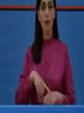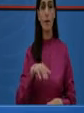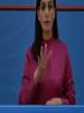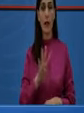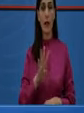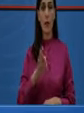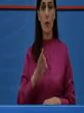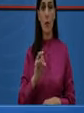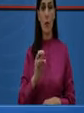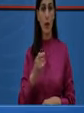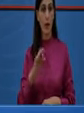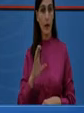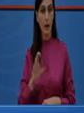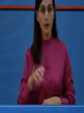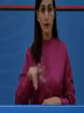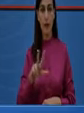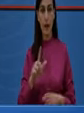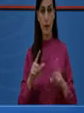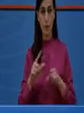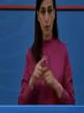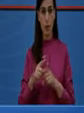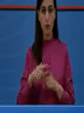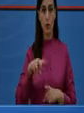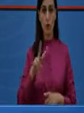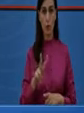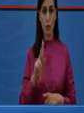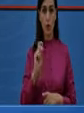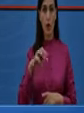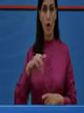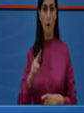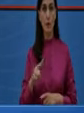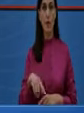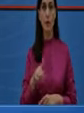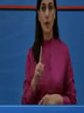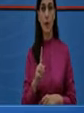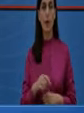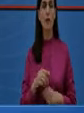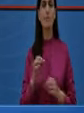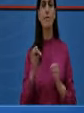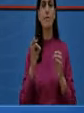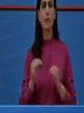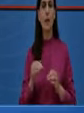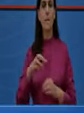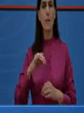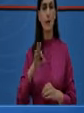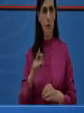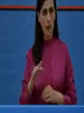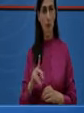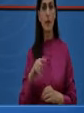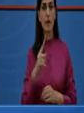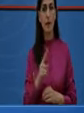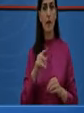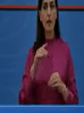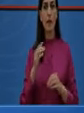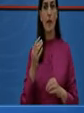Vlorë, 4 në Pogradec, 3 në Durrës, 2 në Kamës dhe nga një rast respektivisht